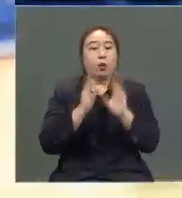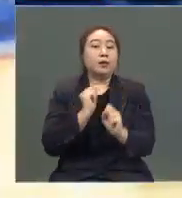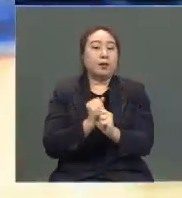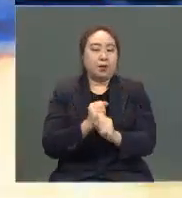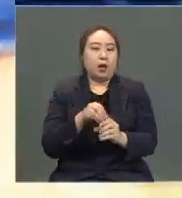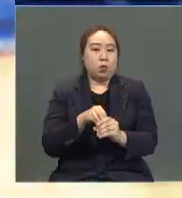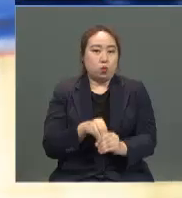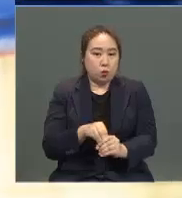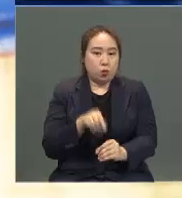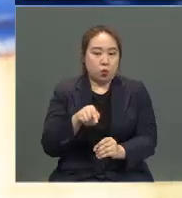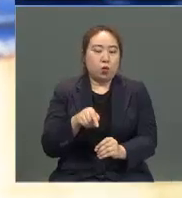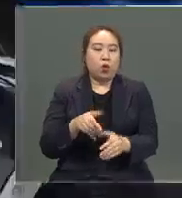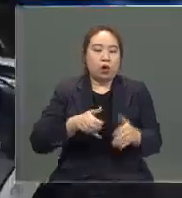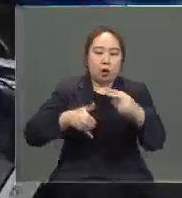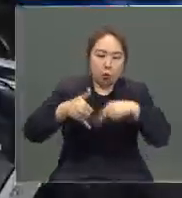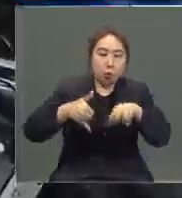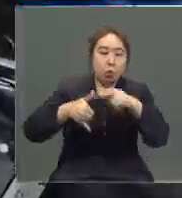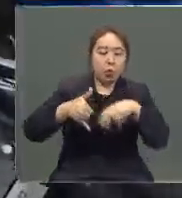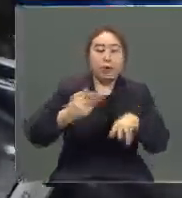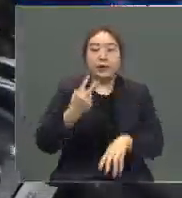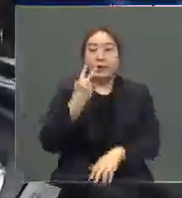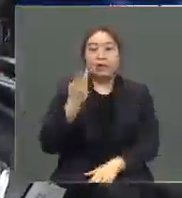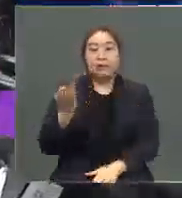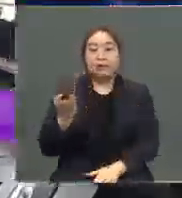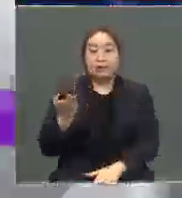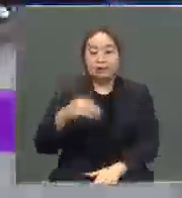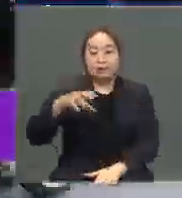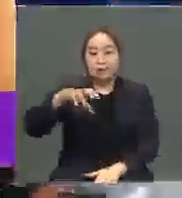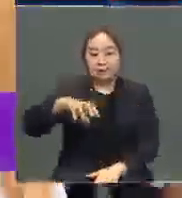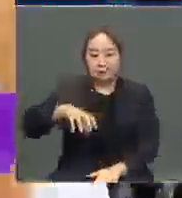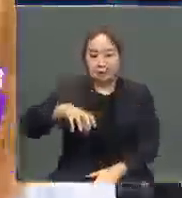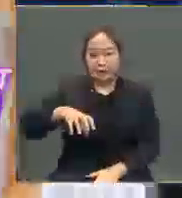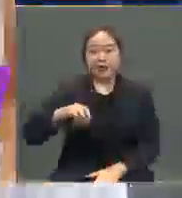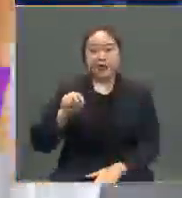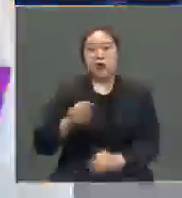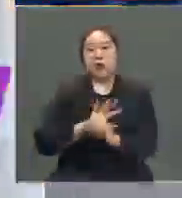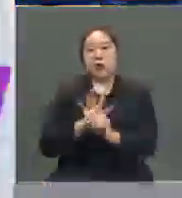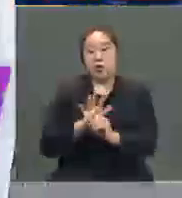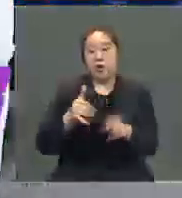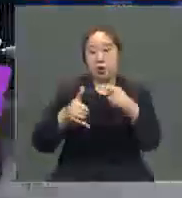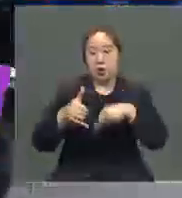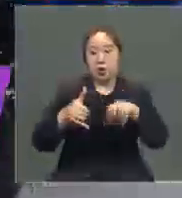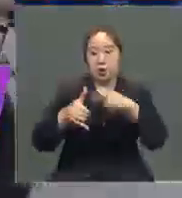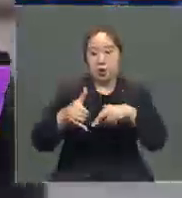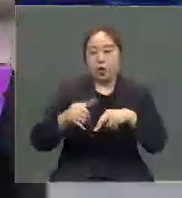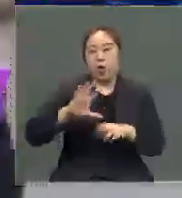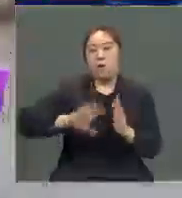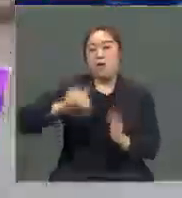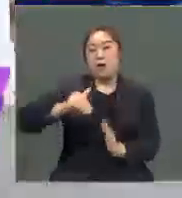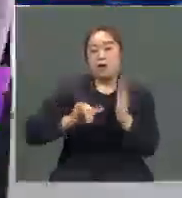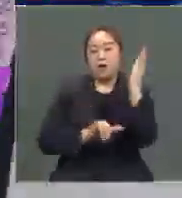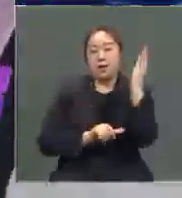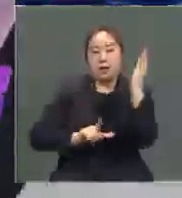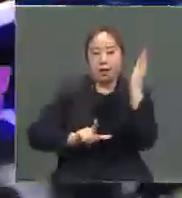ที่ประจำจุดทำการตรวจคัดกรองอย่างที่เห็นนี่ค่ะเป็นที่ด่านตรวจคัดกรองโควิด-19 ที่ท่าสาบเมืองยะลานะคะ